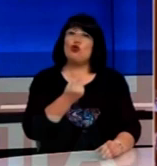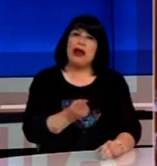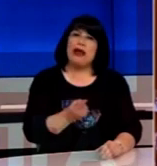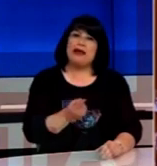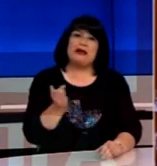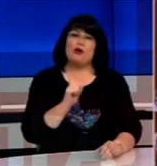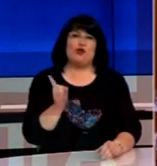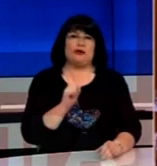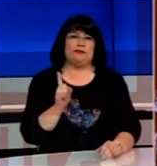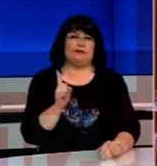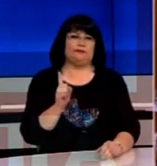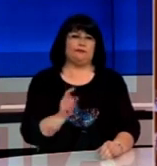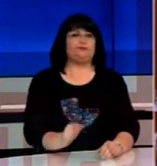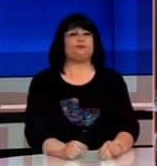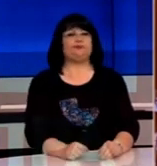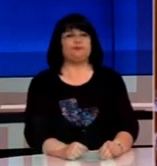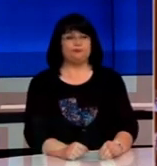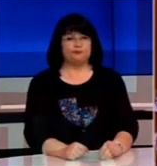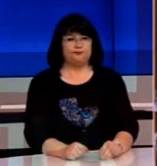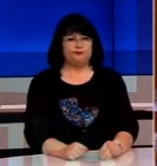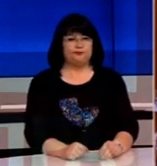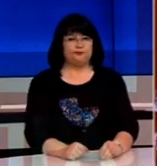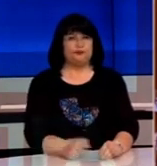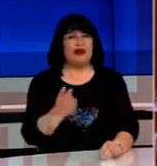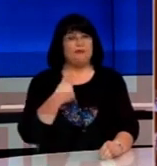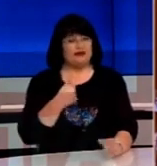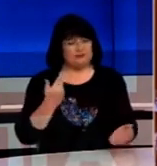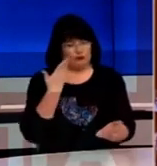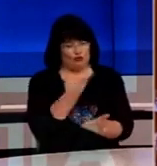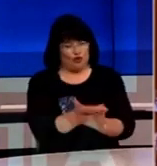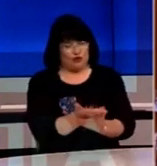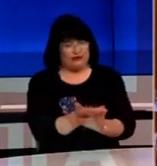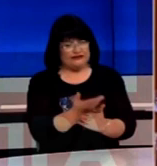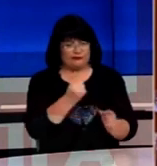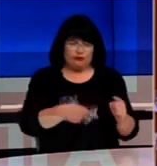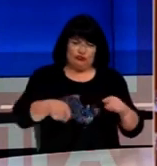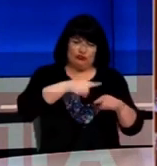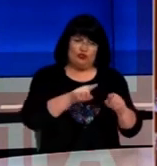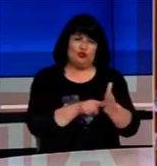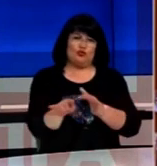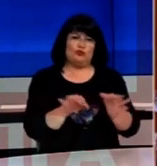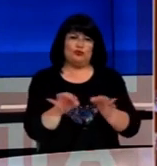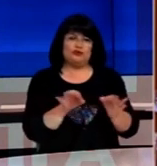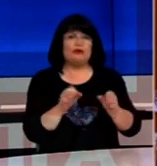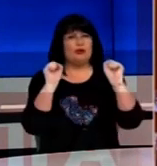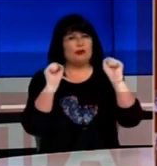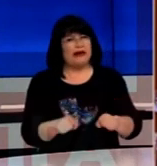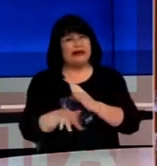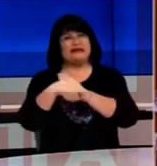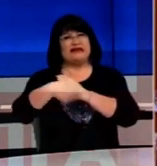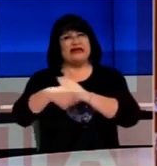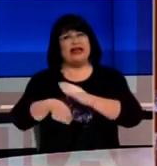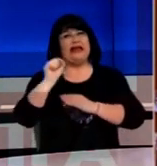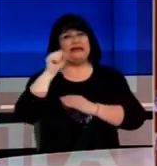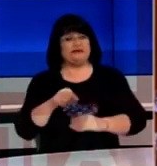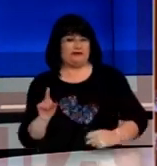το αρχικό νομοσχέδιο. Μετά λοιπόν από τη δική μας πρόταση, προστέθηκε και η σύμφωνη γνώμη